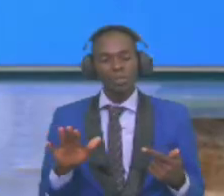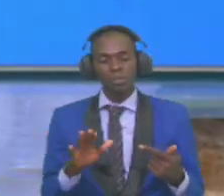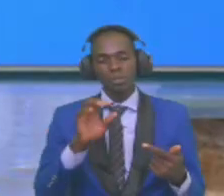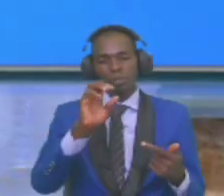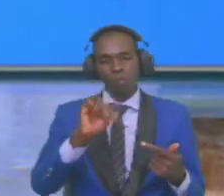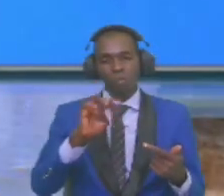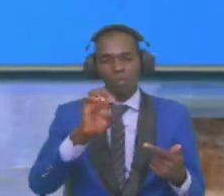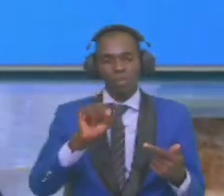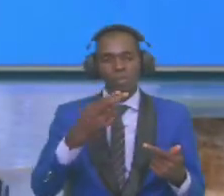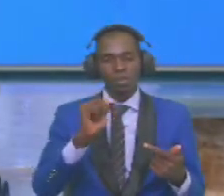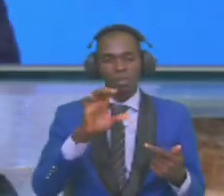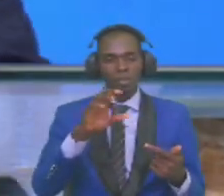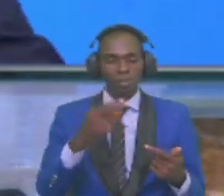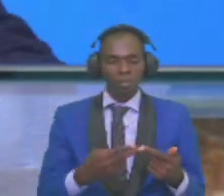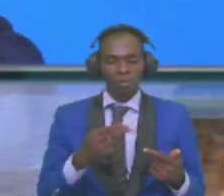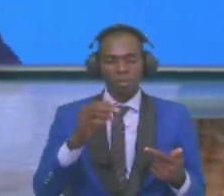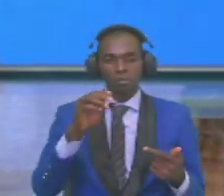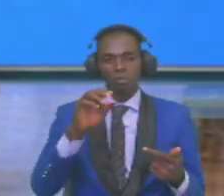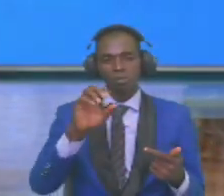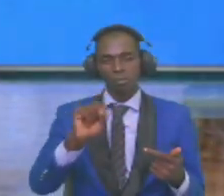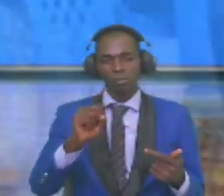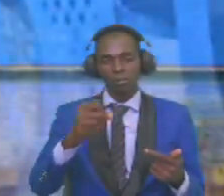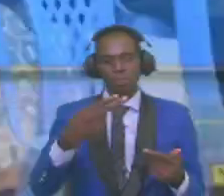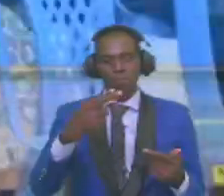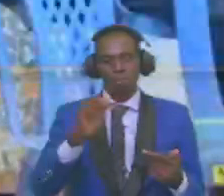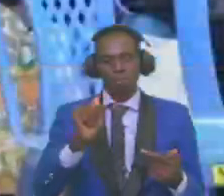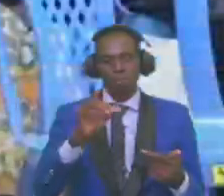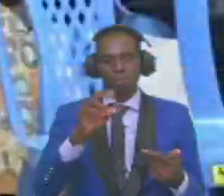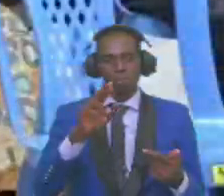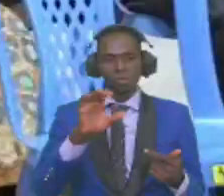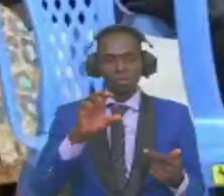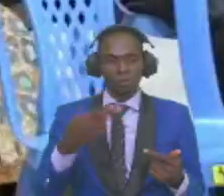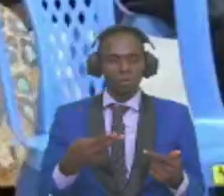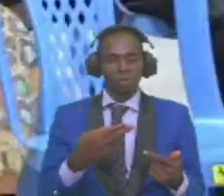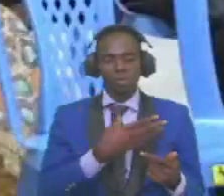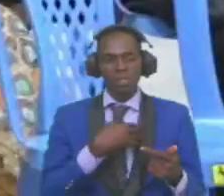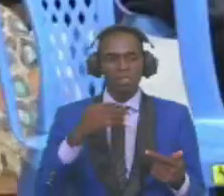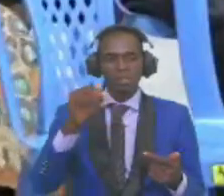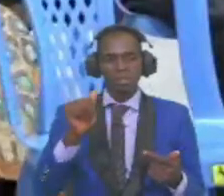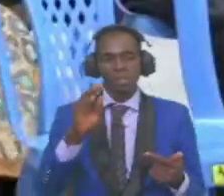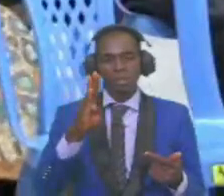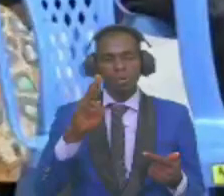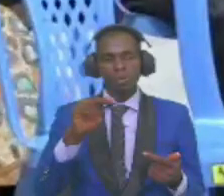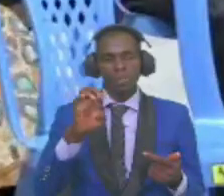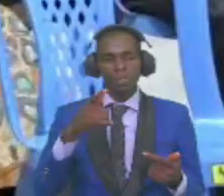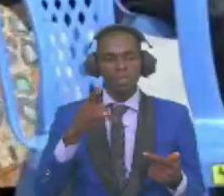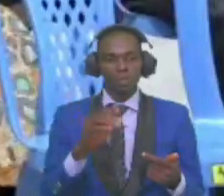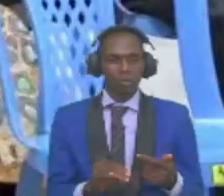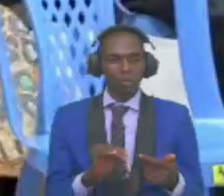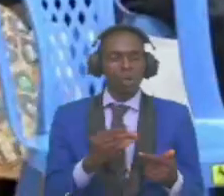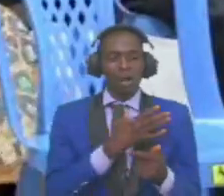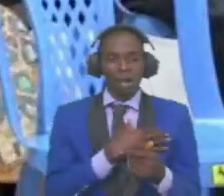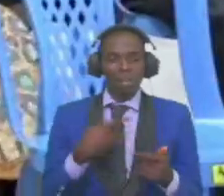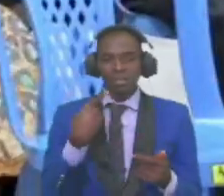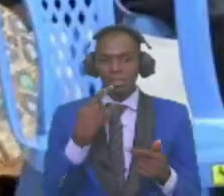mais ça fait et à abel nouveau et ruiné donne a été érigée formés et n'évite année a dit que quiconque